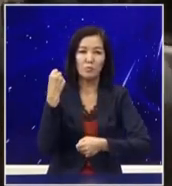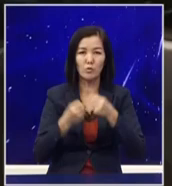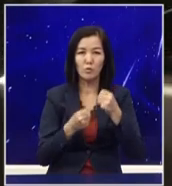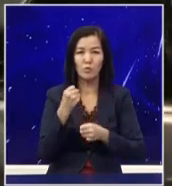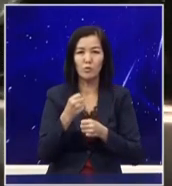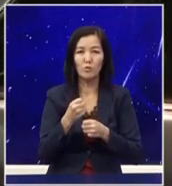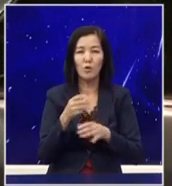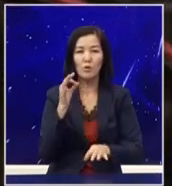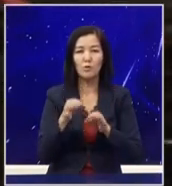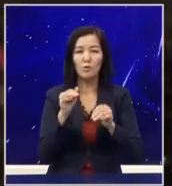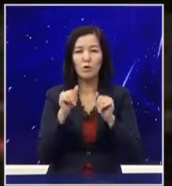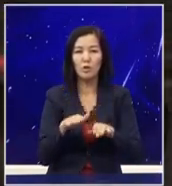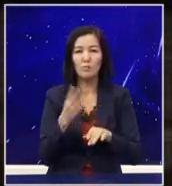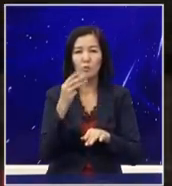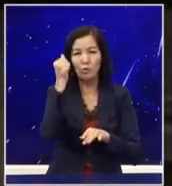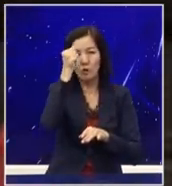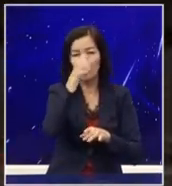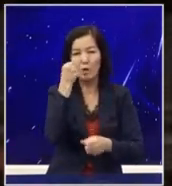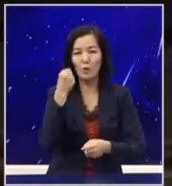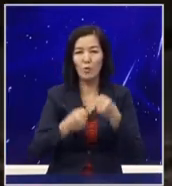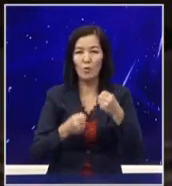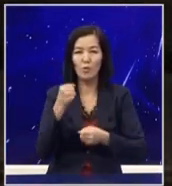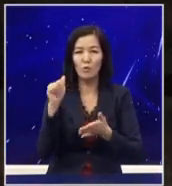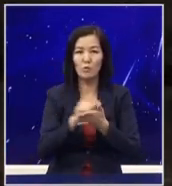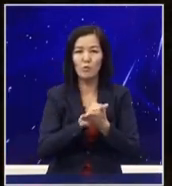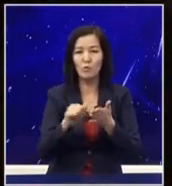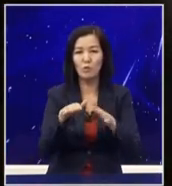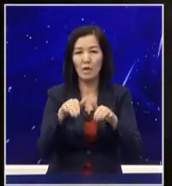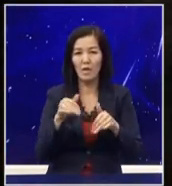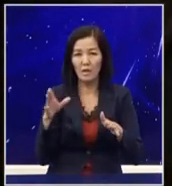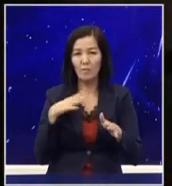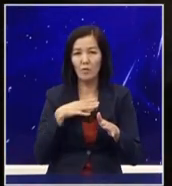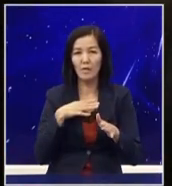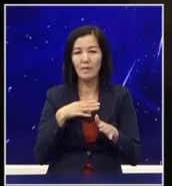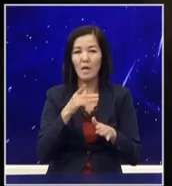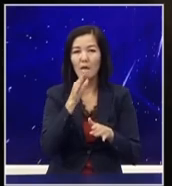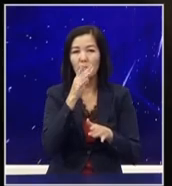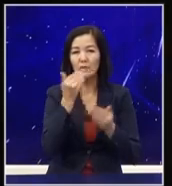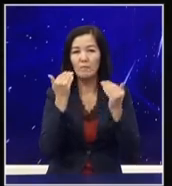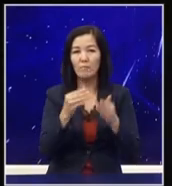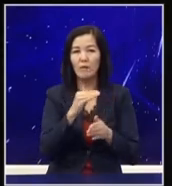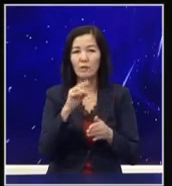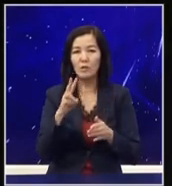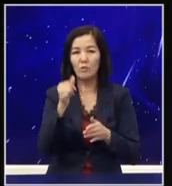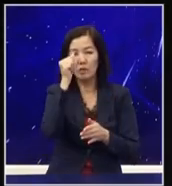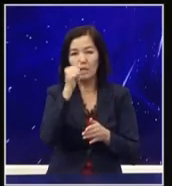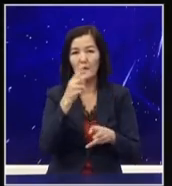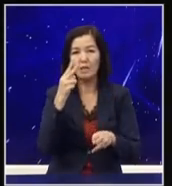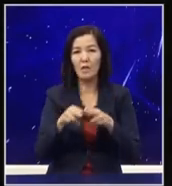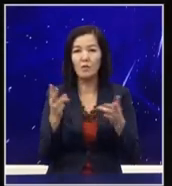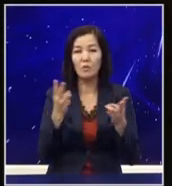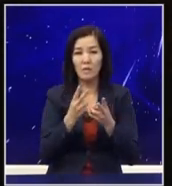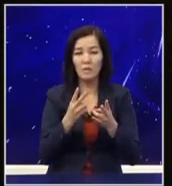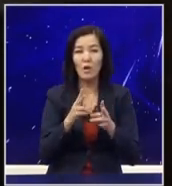жүргізгені үшін сот шешімімен 3 жылға көлік жүргізу құқығынан айырылған екен. Ол мерзім биыл желтоқсан айында аяқталуы тиіс